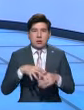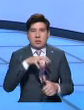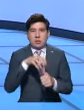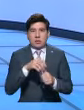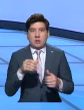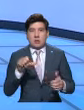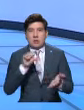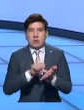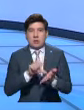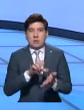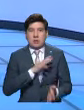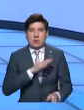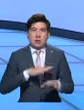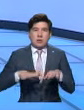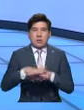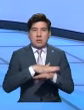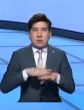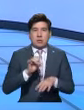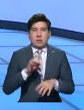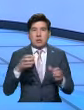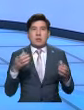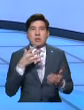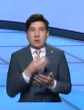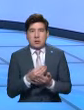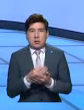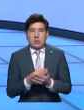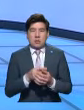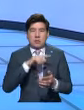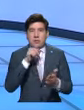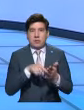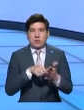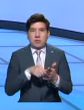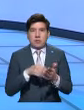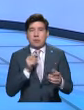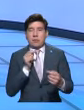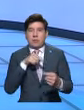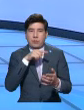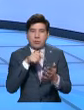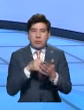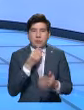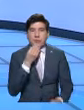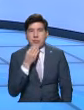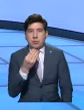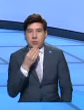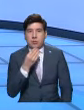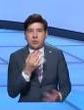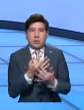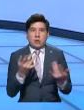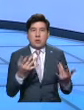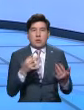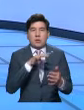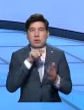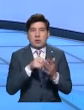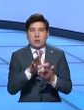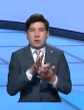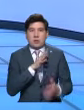қатысты. Халық қалаулылары өз аумақтарында қордаланған сұрақтарды тікелей билік өкілдеріне қойып, түрлі сауалдарға жауап алды. Партияның